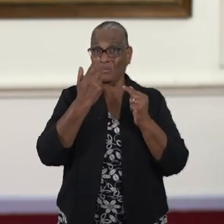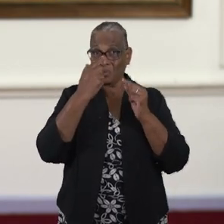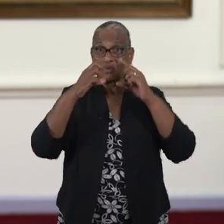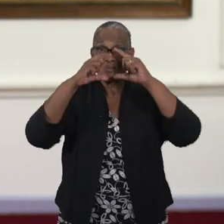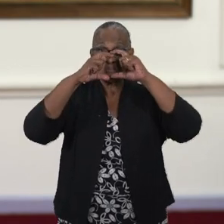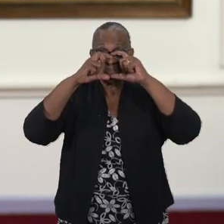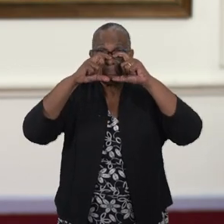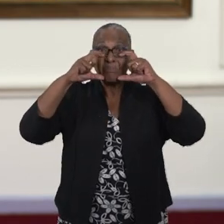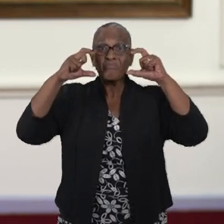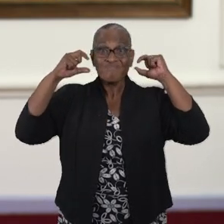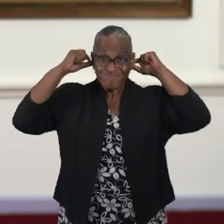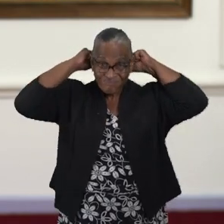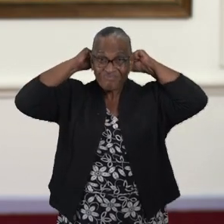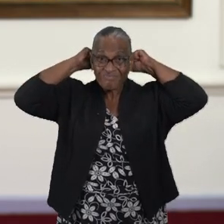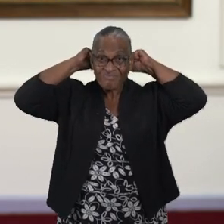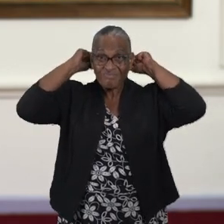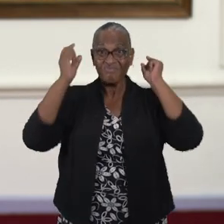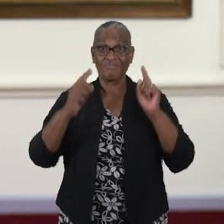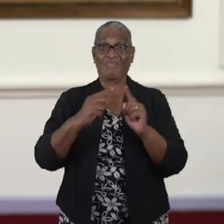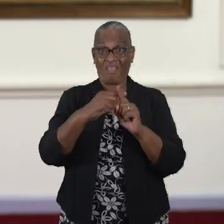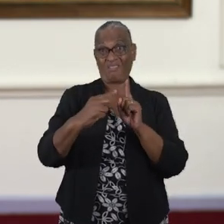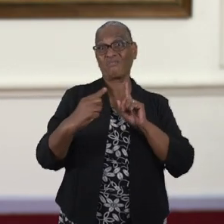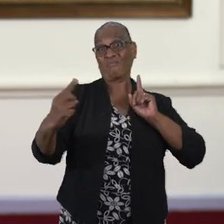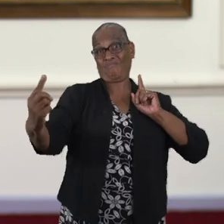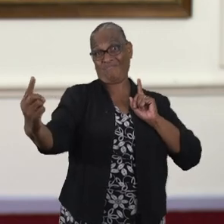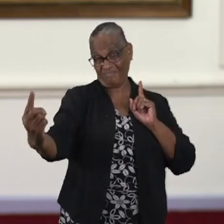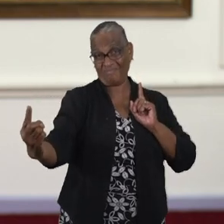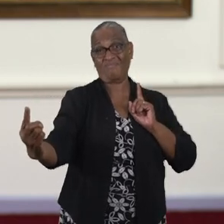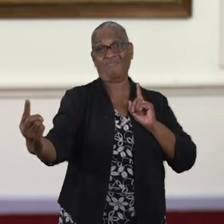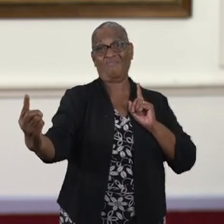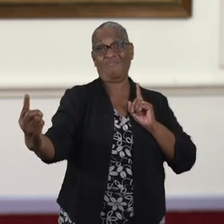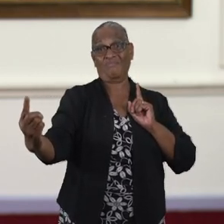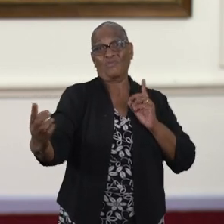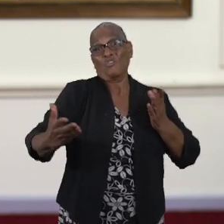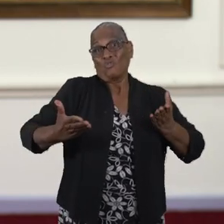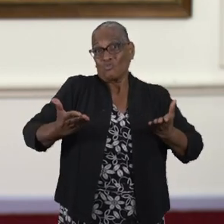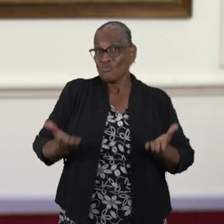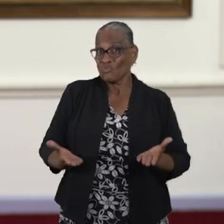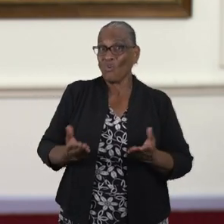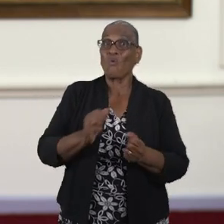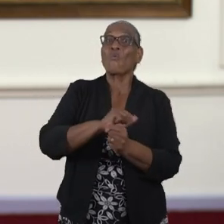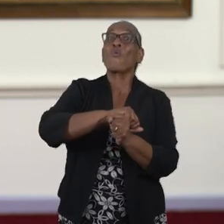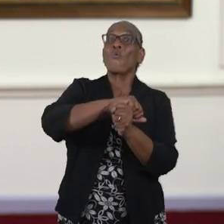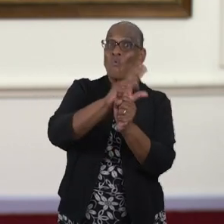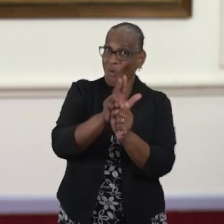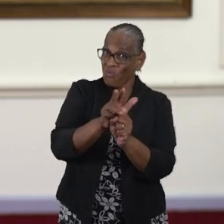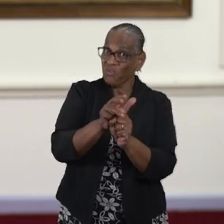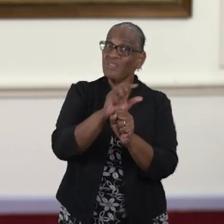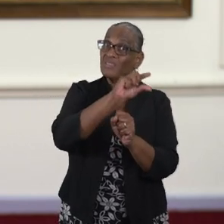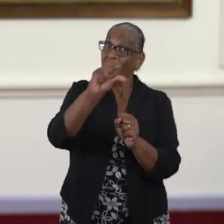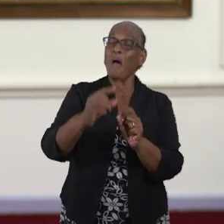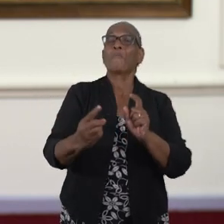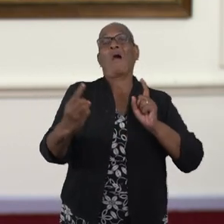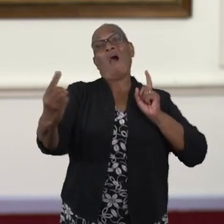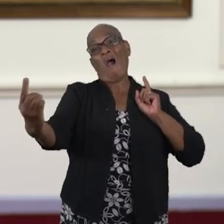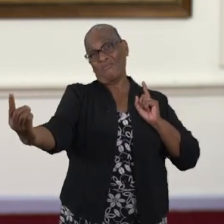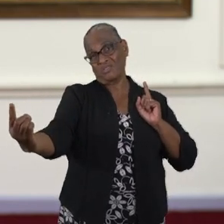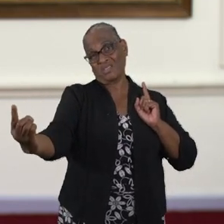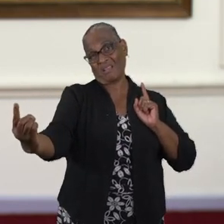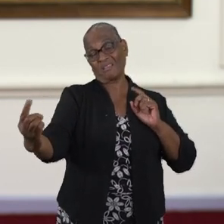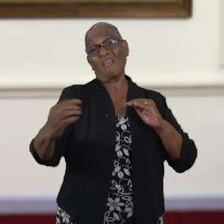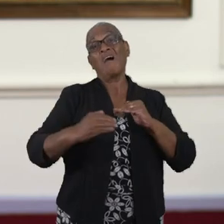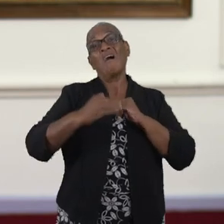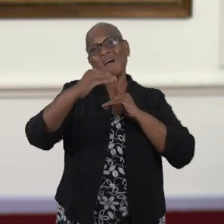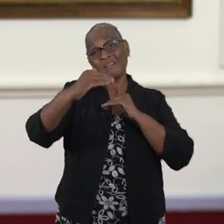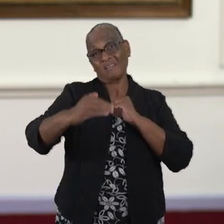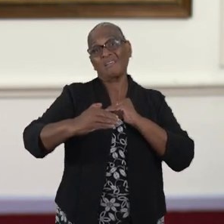aanhouden van anderhalve meter fysieke afstand. De zogeheten COVID-afstand. Het regelmatig